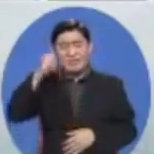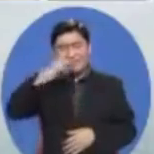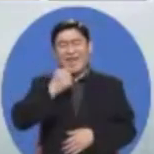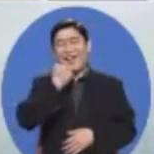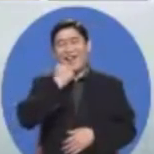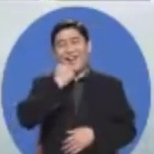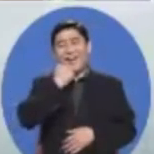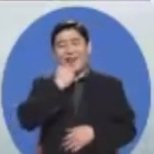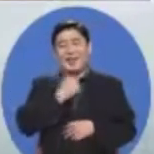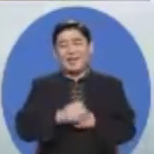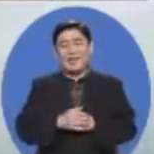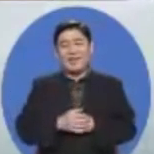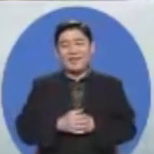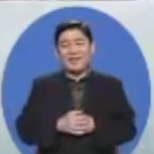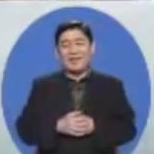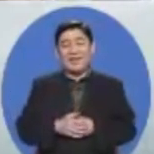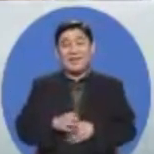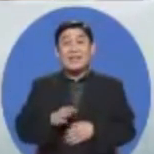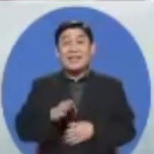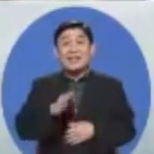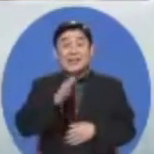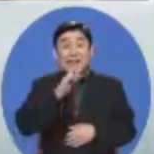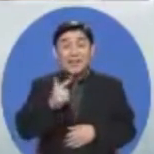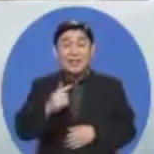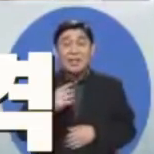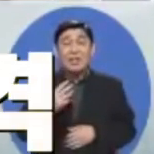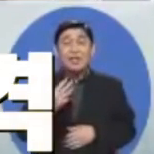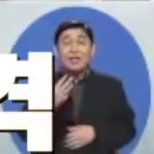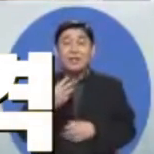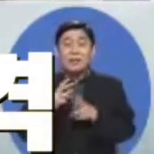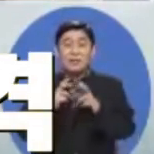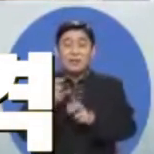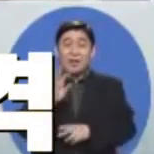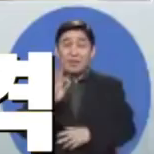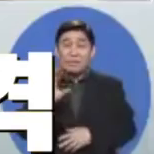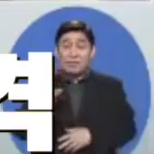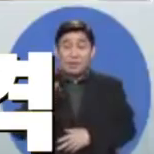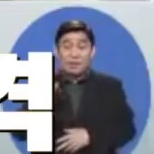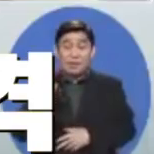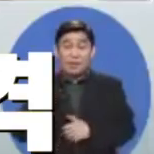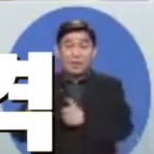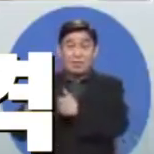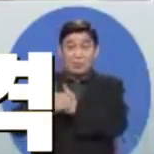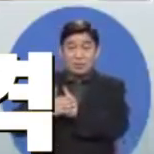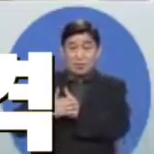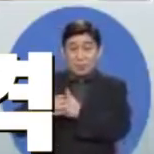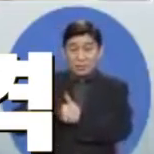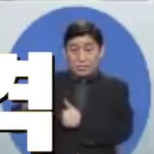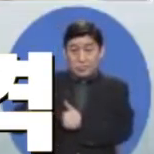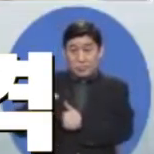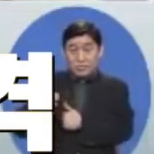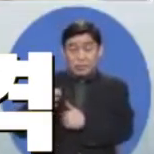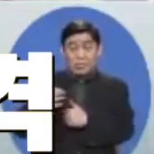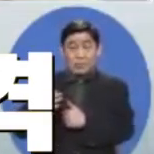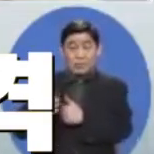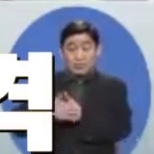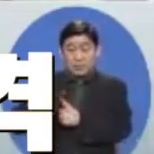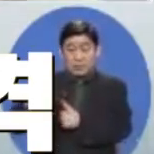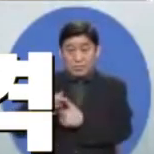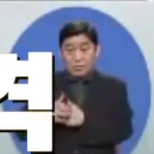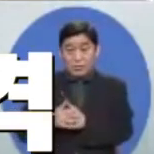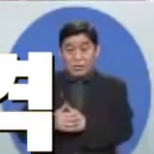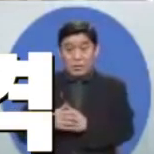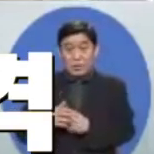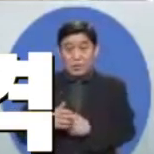웃겠습니다. 사실이 전혀 아닙니다. 성남 FC의 후원자죠, 이분. 지금 감옥에 있죠? 저는 도방으로 감옥돼